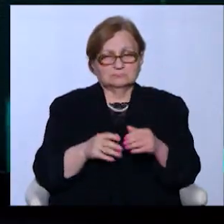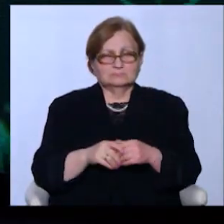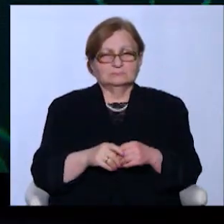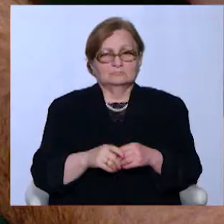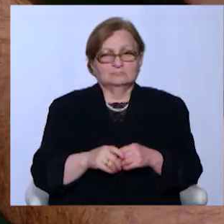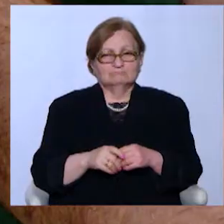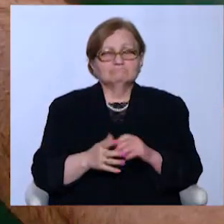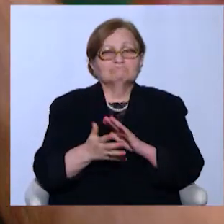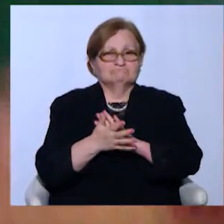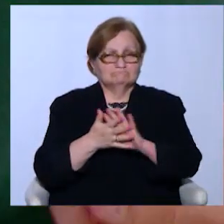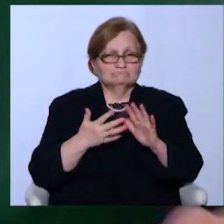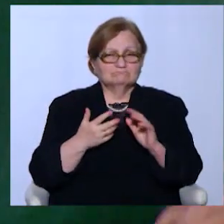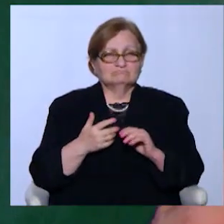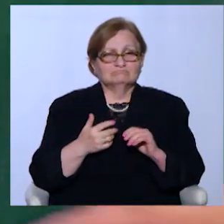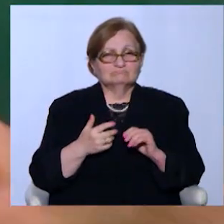აი ასე.